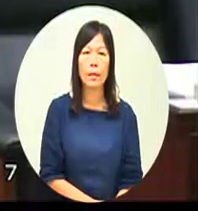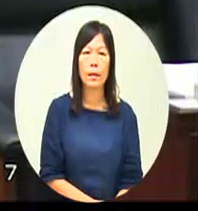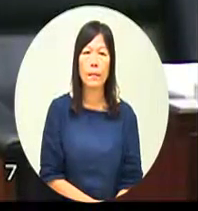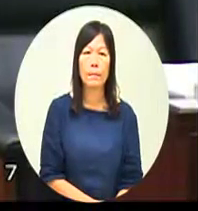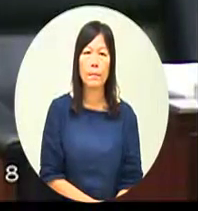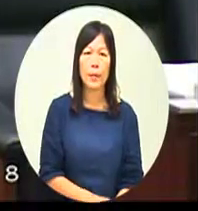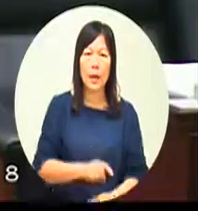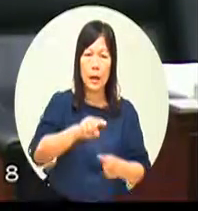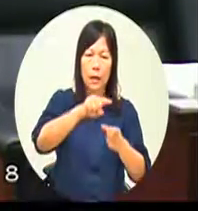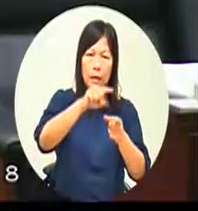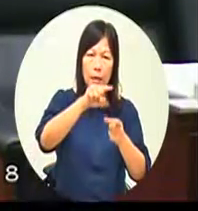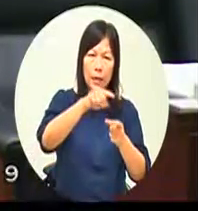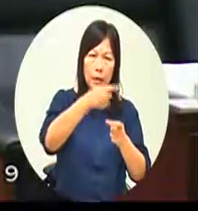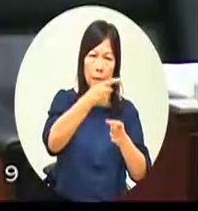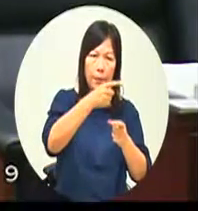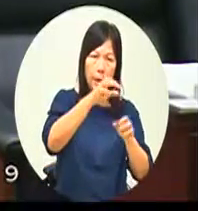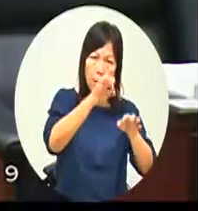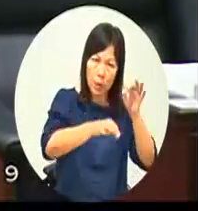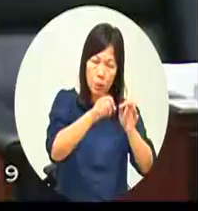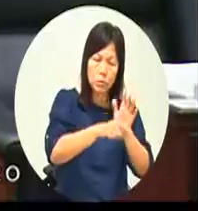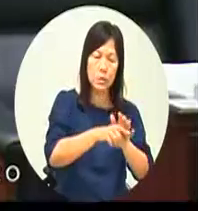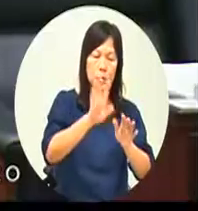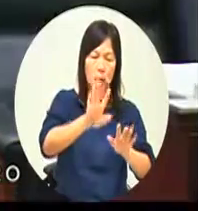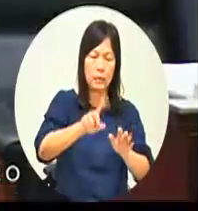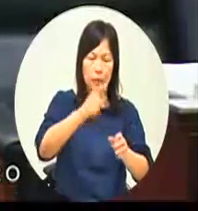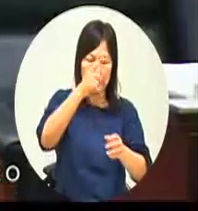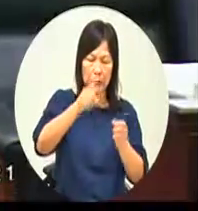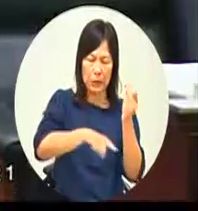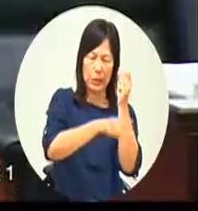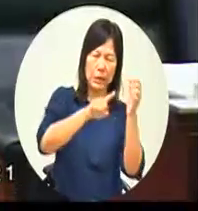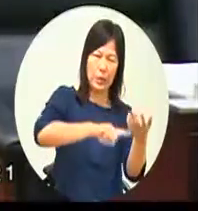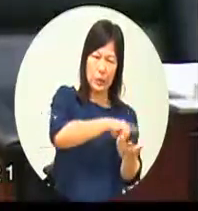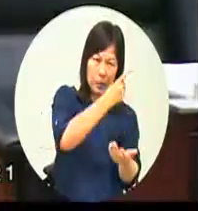写100公斤嘛，我们是不是一吨？一吨。